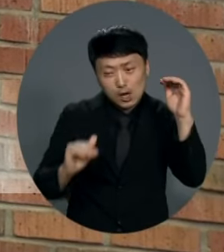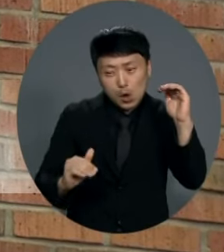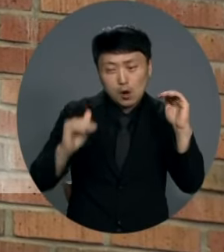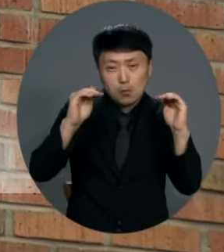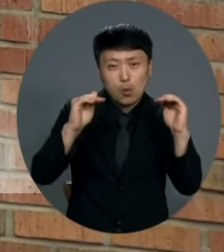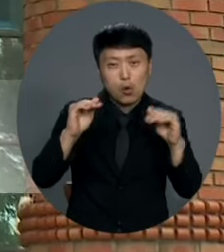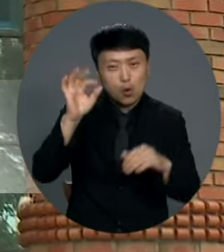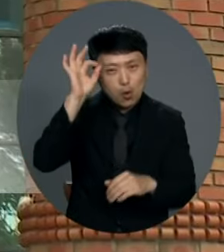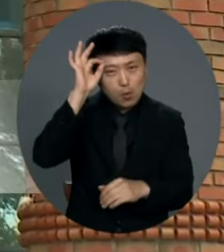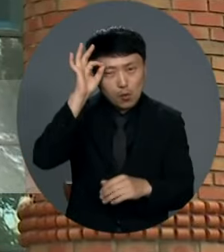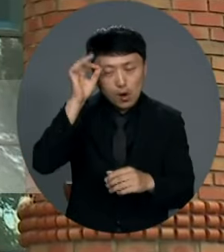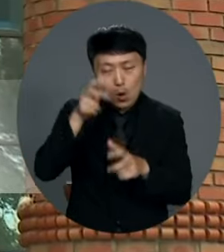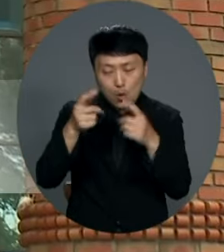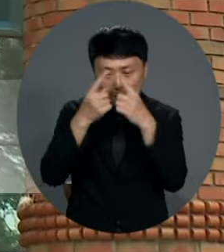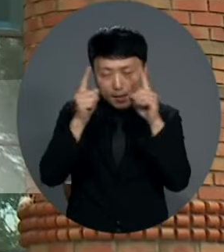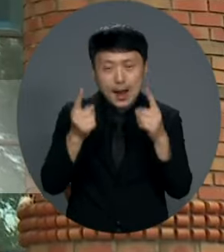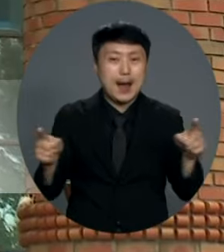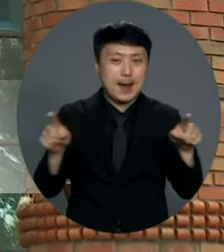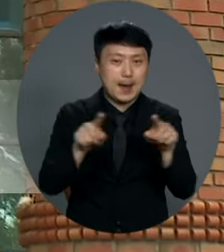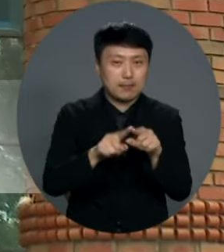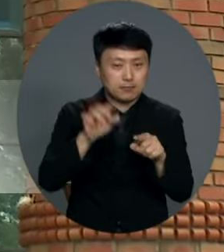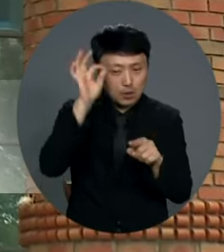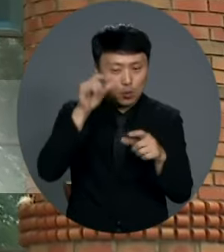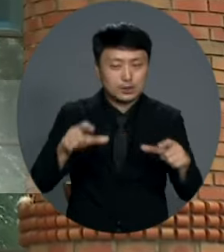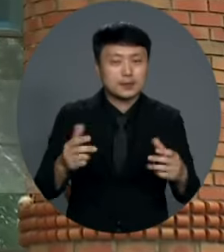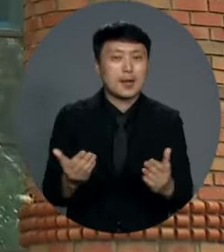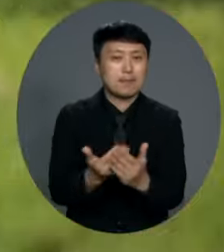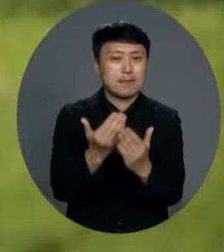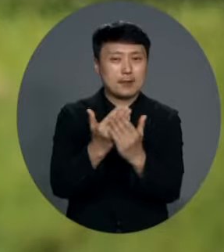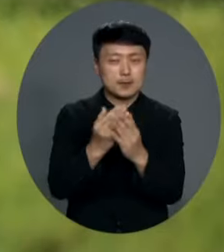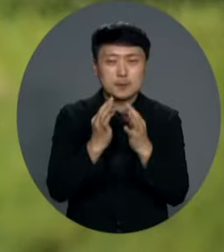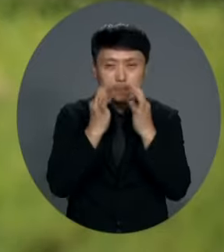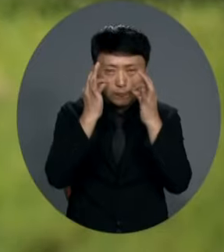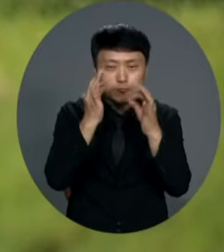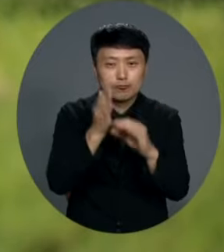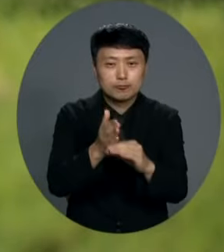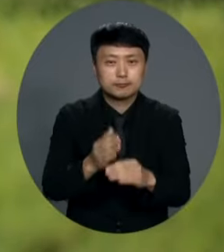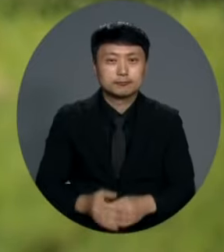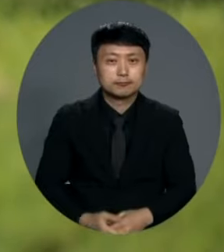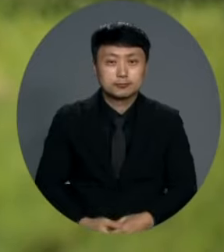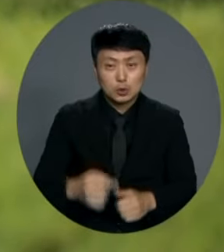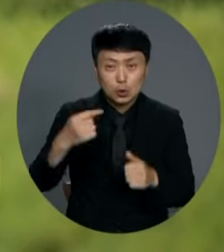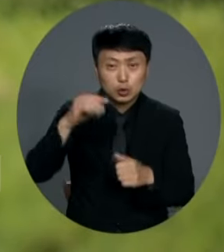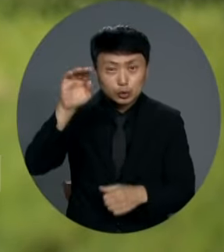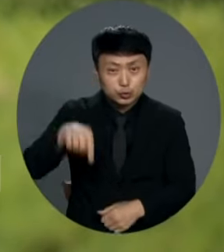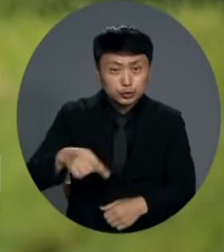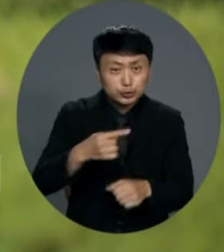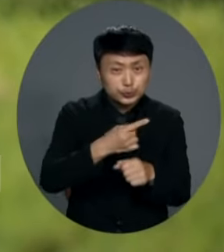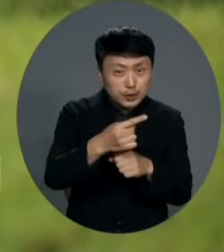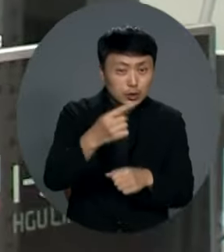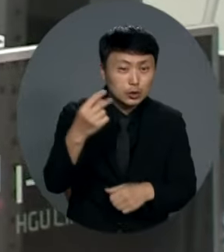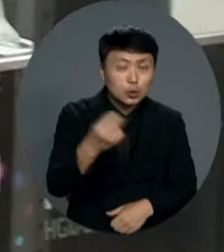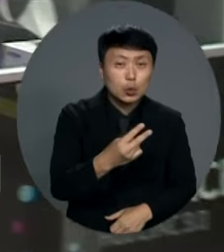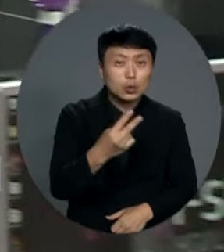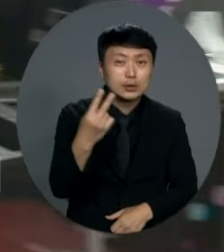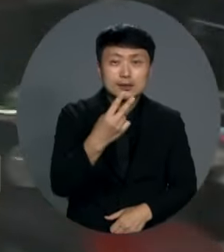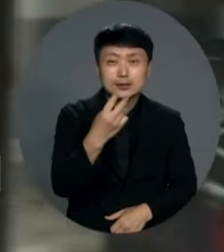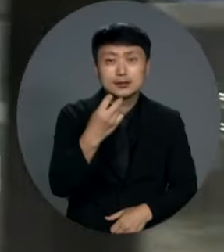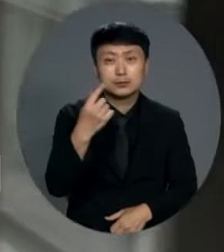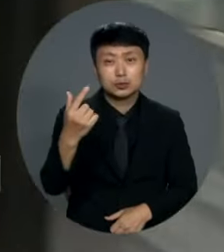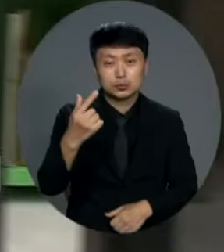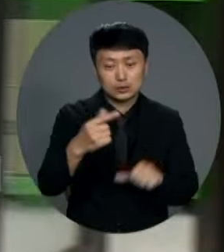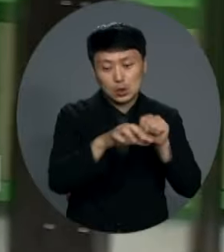포스텍과 협력해 포항 발전의 동력을 키워나갈 계획입니다. 한편 교육부는 내년과 2026년에도